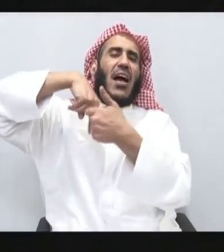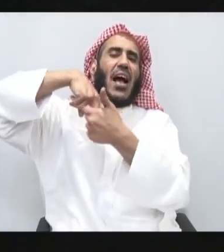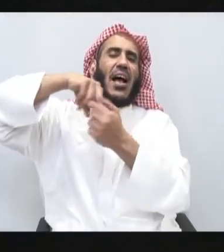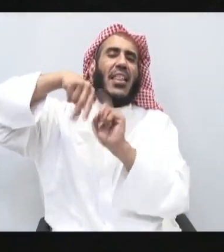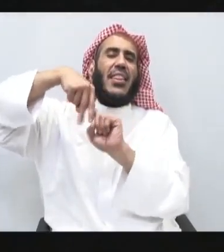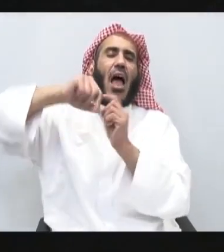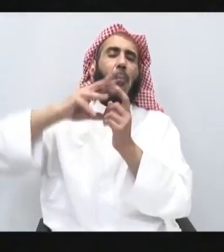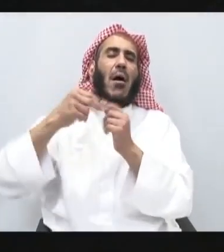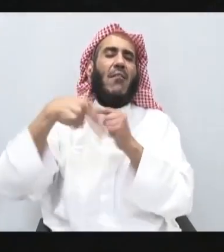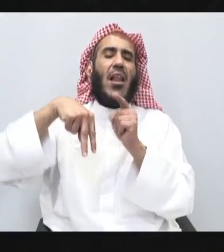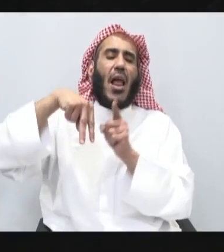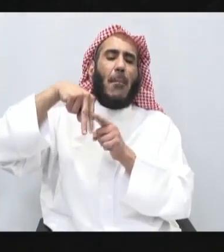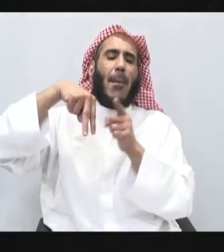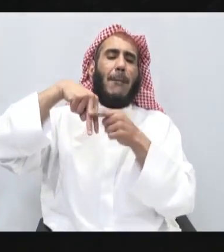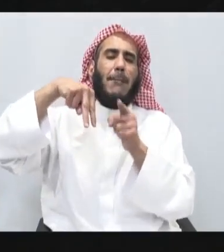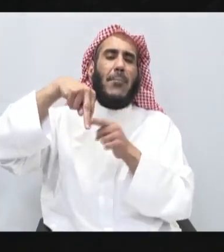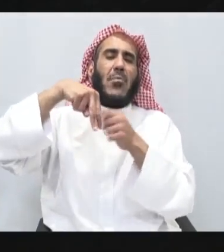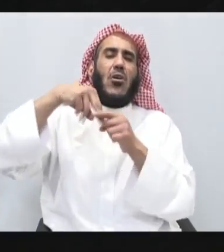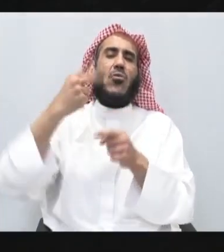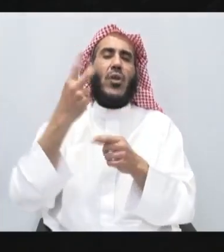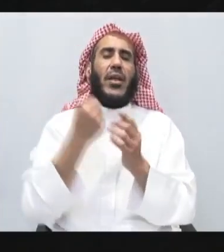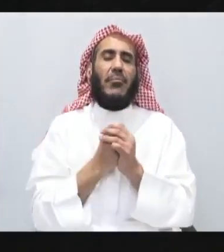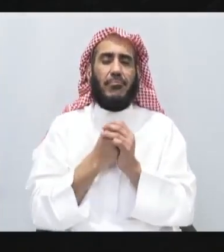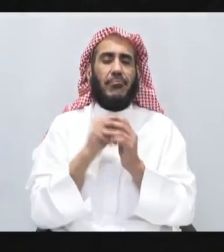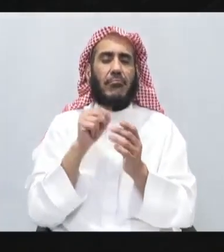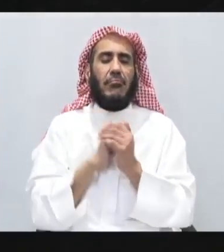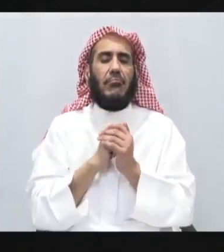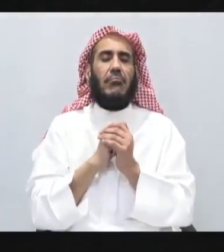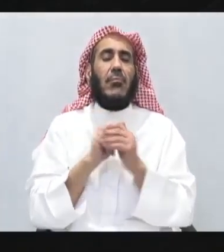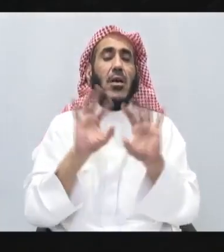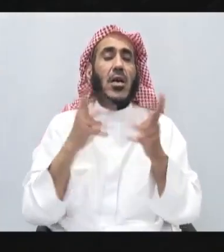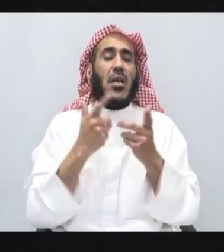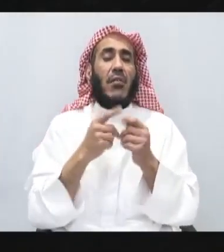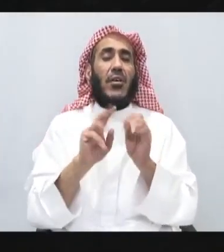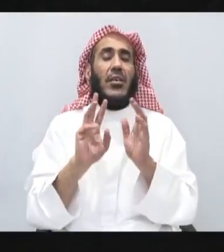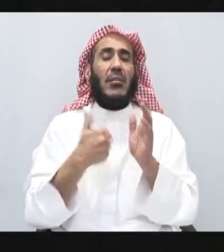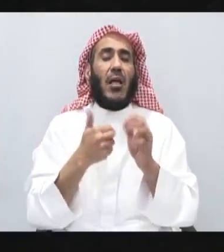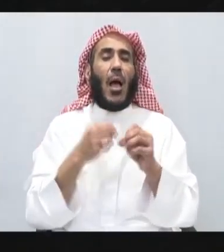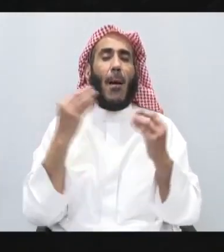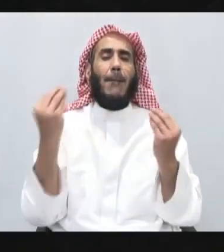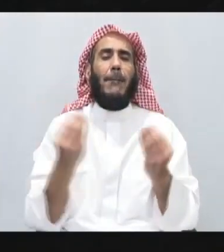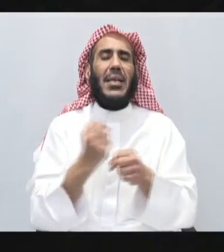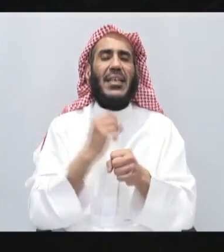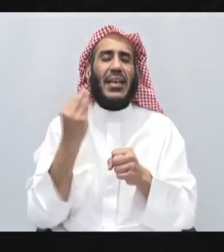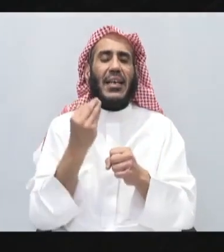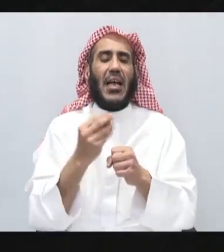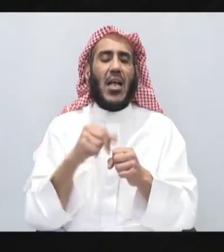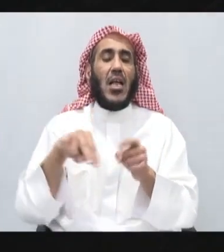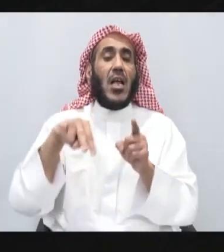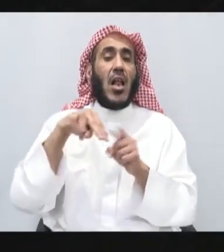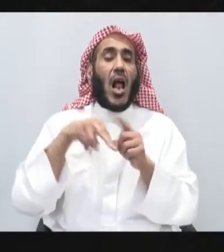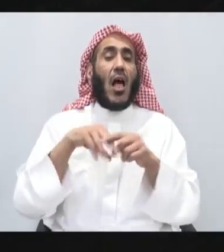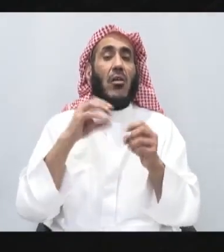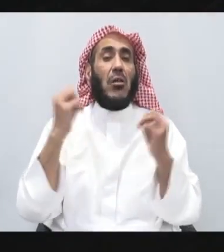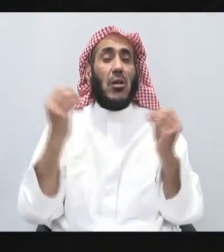اما الاماميه فهي ايضا تكون ثنائيه كيف تبدا عمليه الحركه هل هي العضلات التي